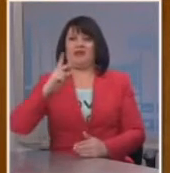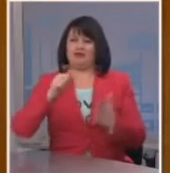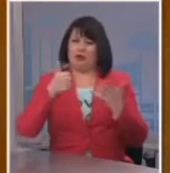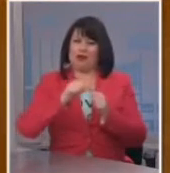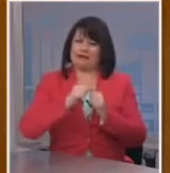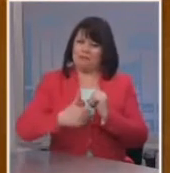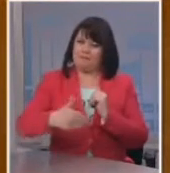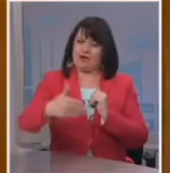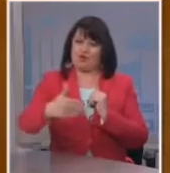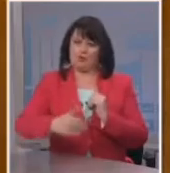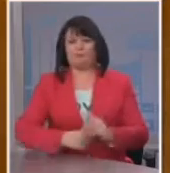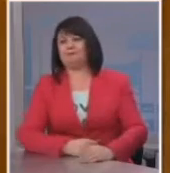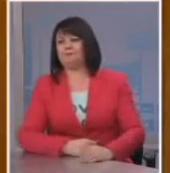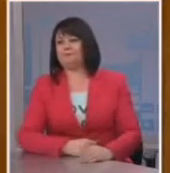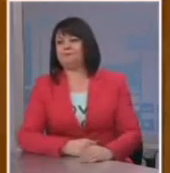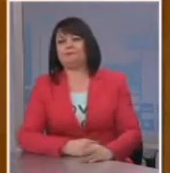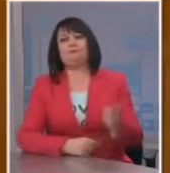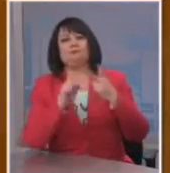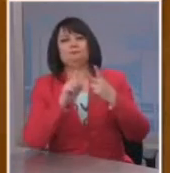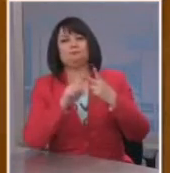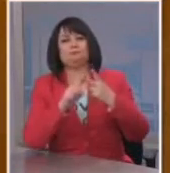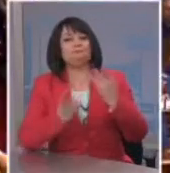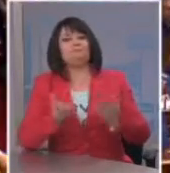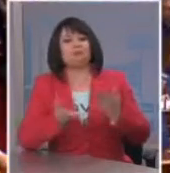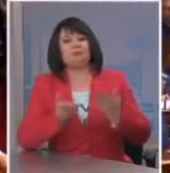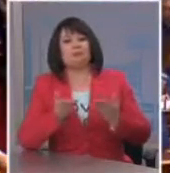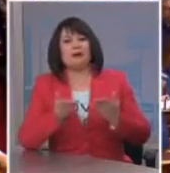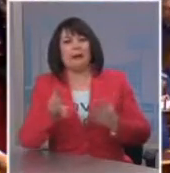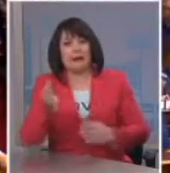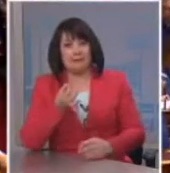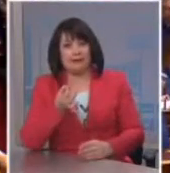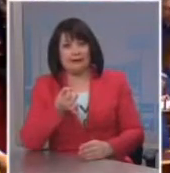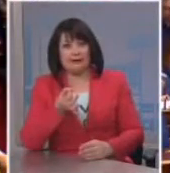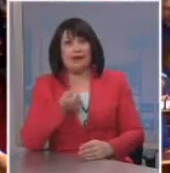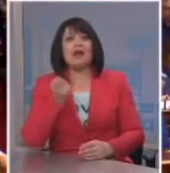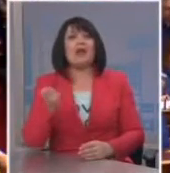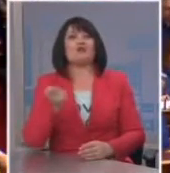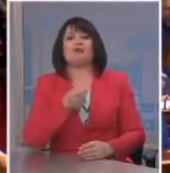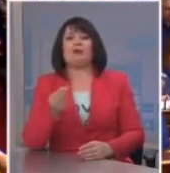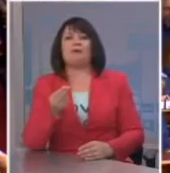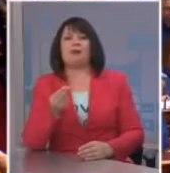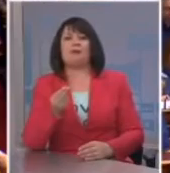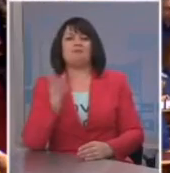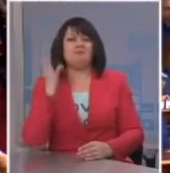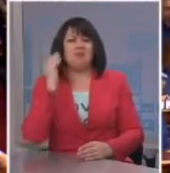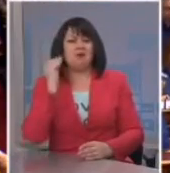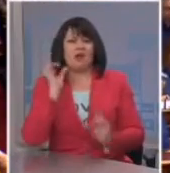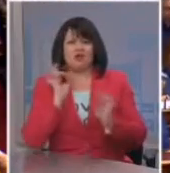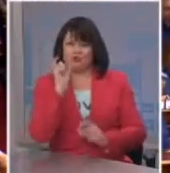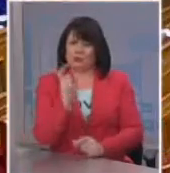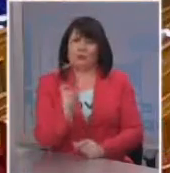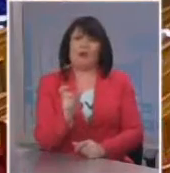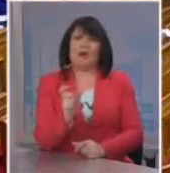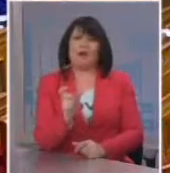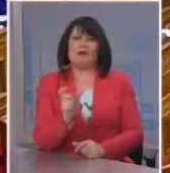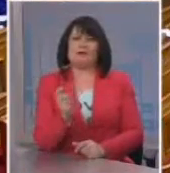χρόνου? Και το δεύτερο δίλημα το οποίο ακριβώς τίθεται είναι με το χρέος. Δεν άκουσα νομίζω καμιά λέξη